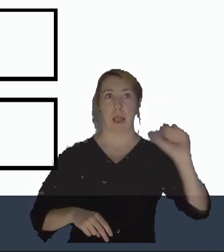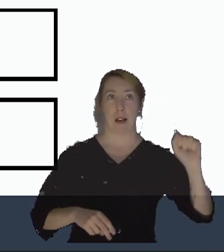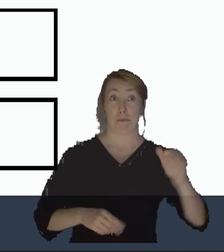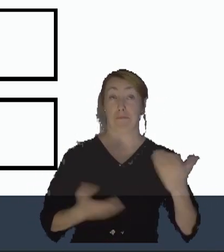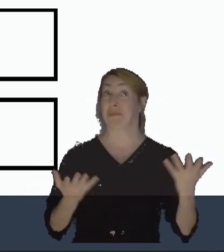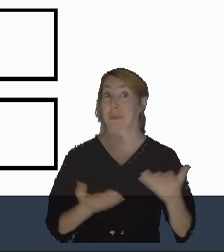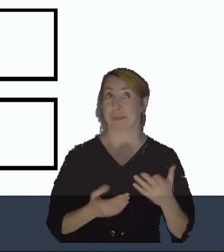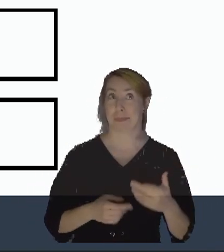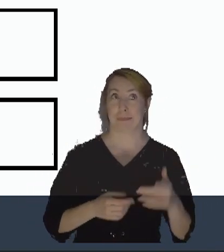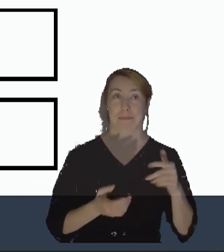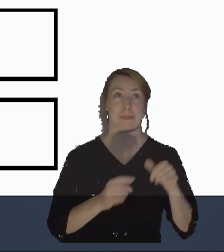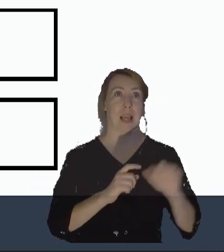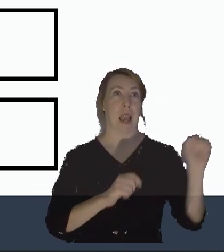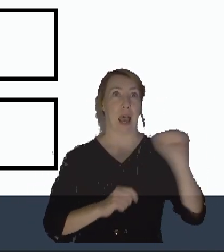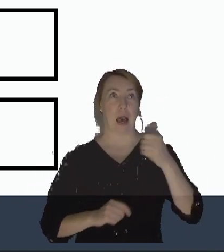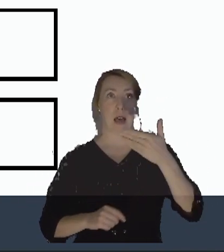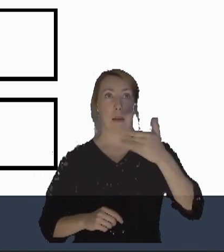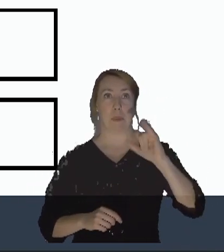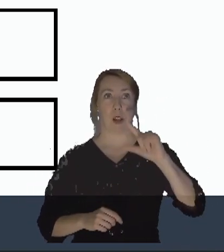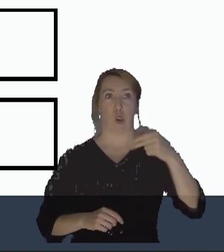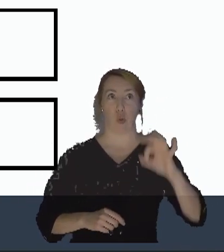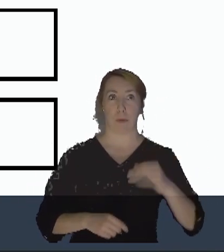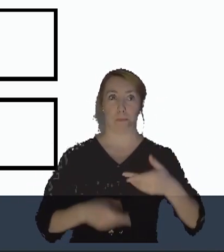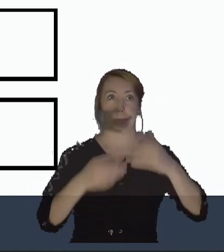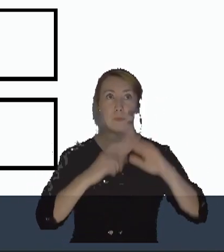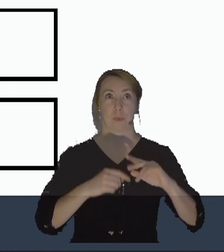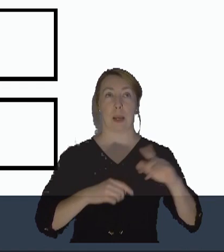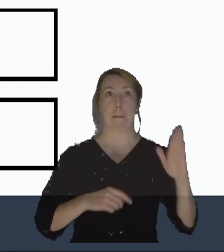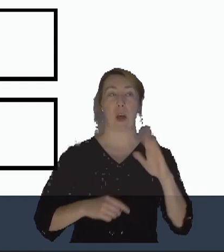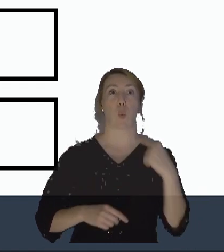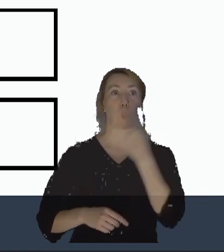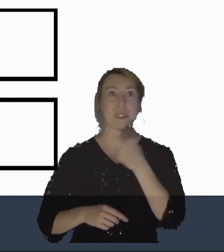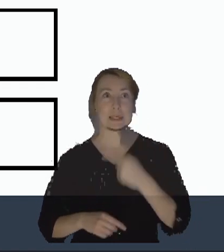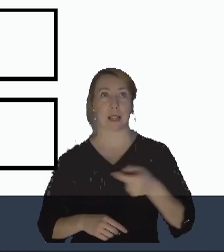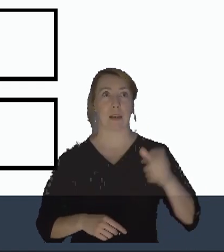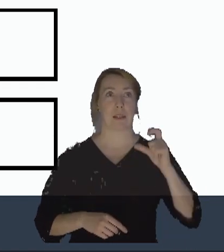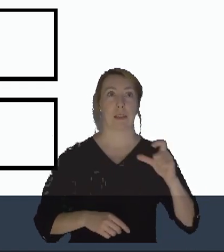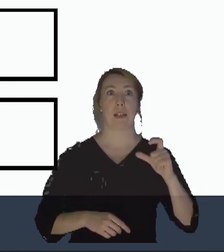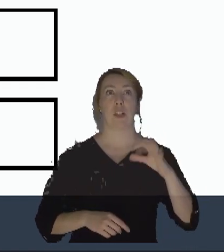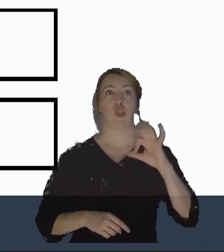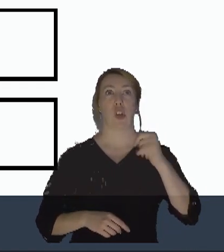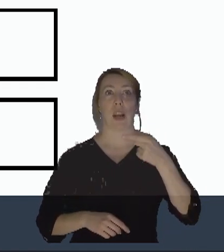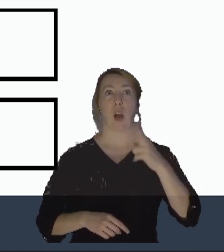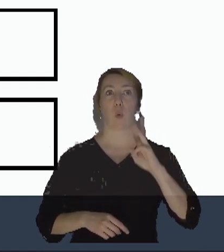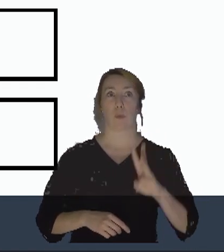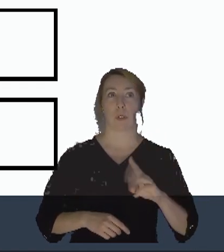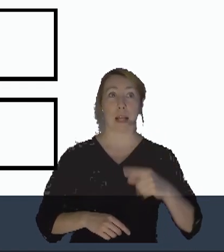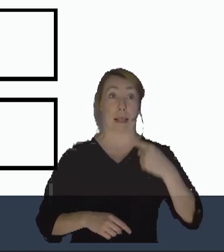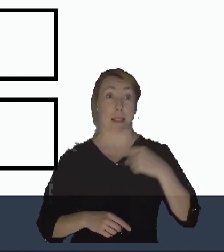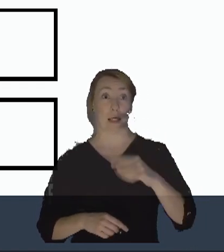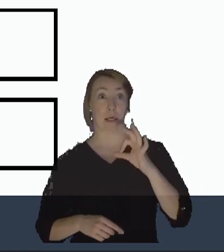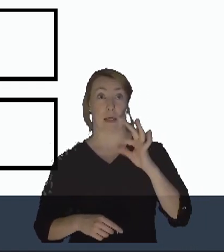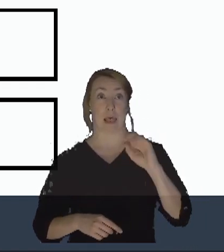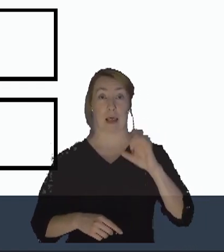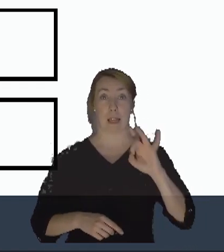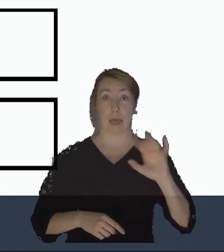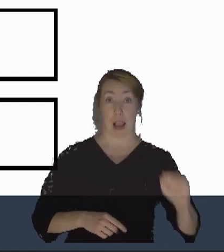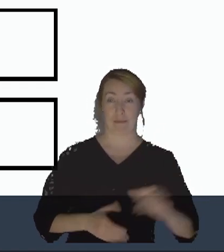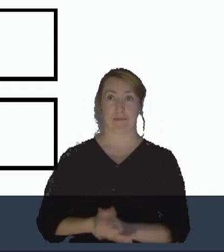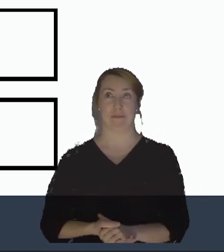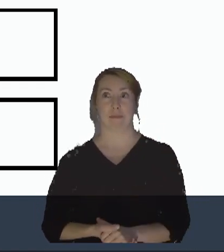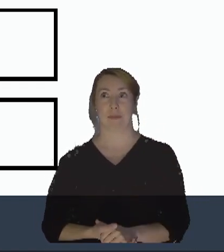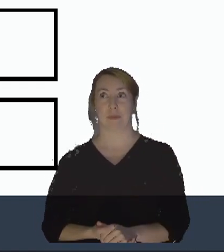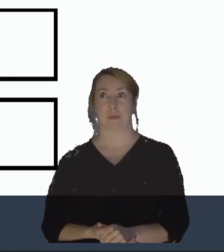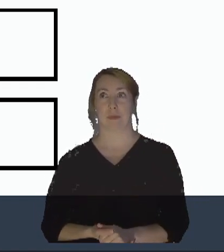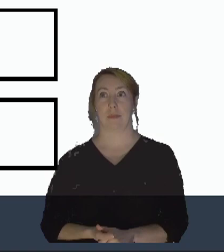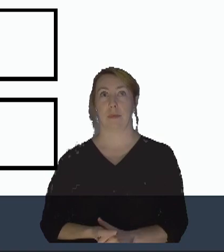to plaża w miejscowości Mielno, czy B. Ustka, czy C. Sieraków, czy D. Stegna?